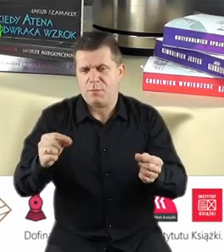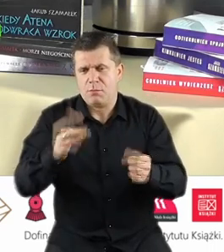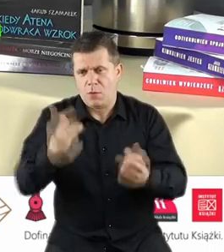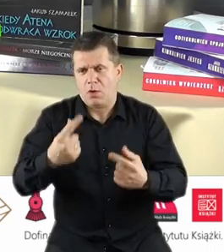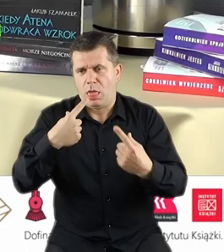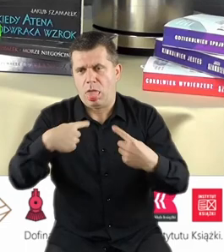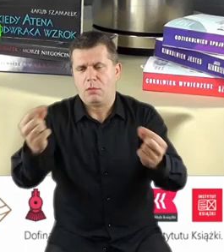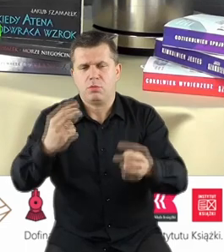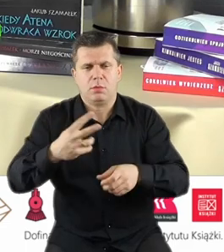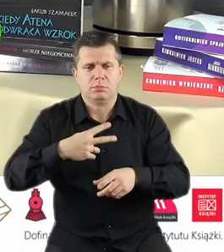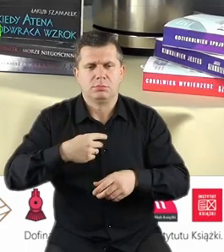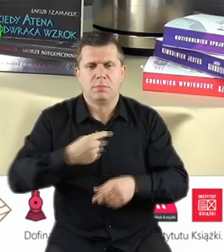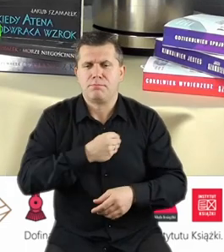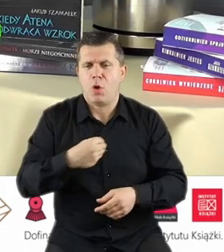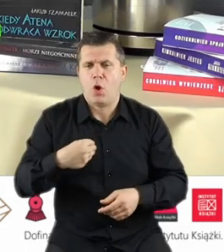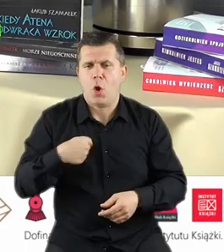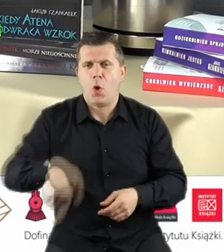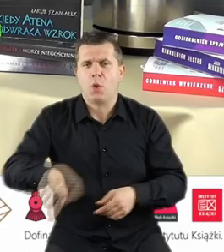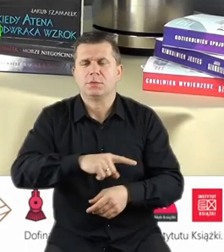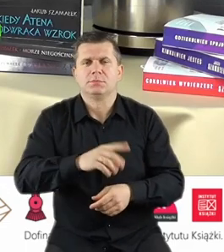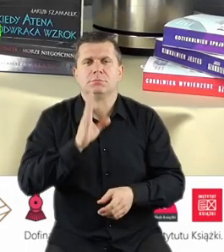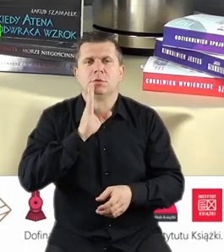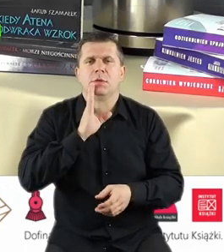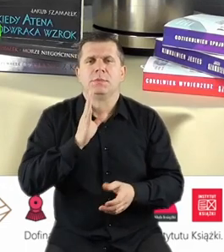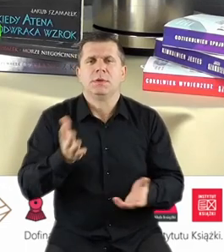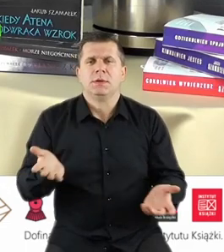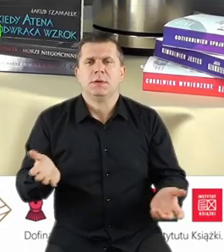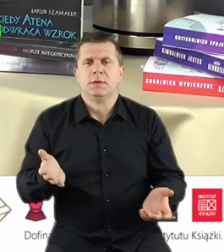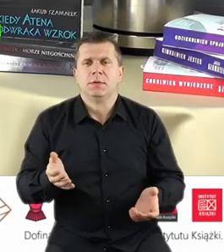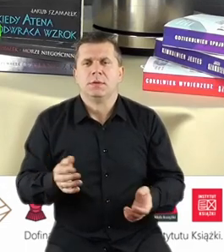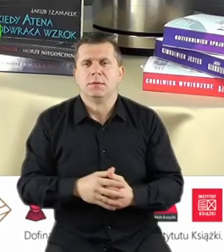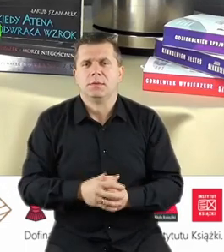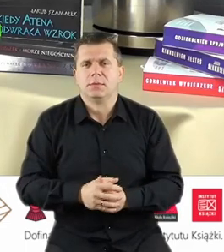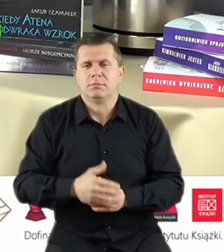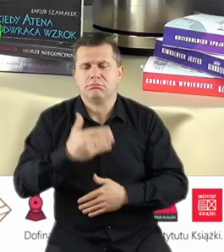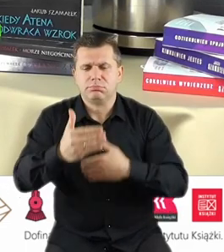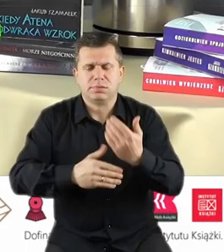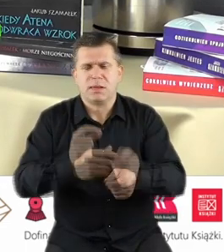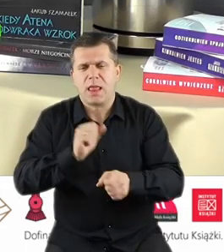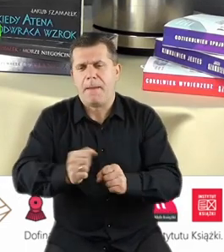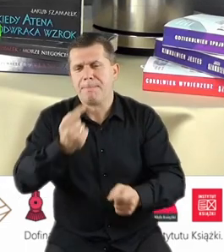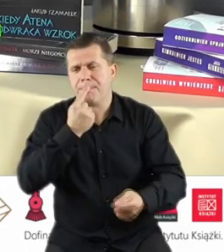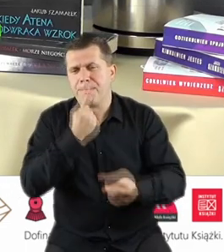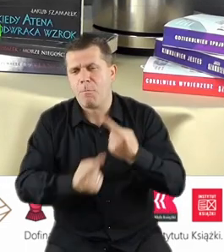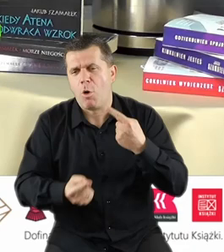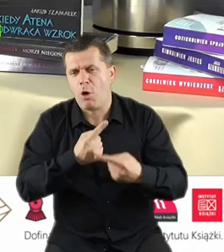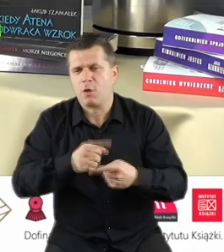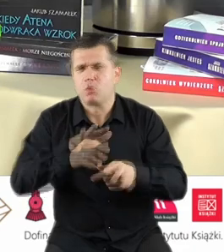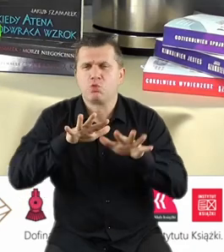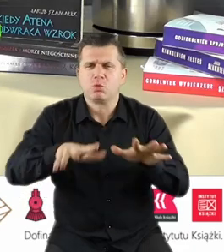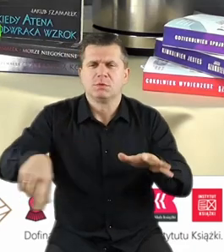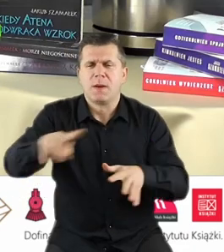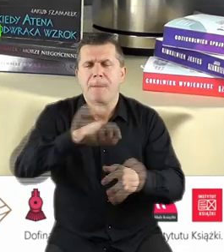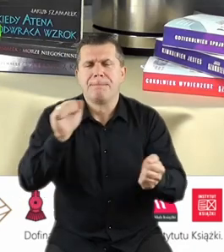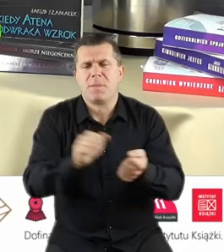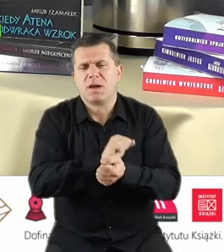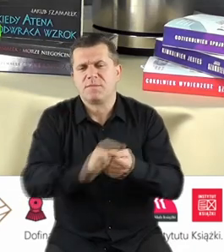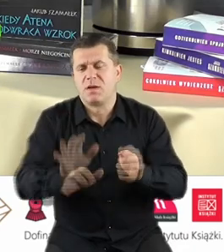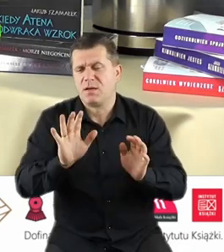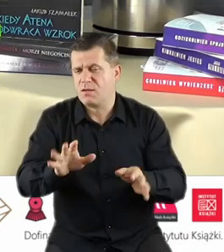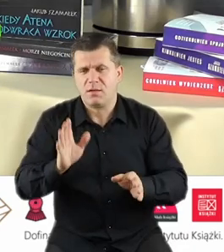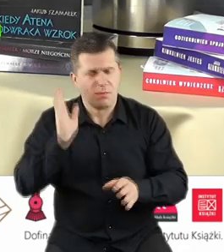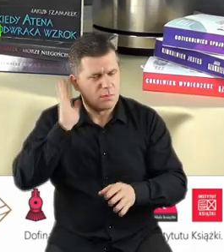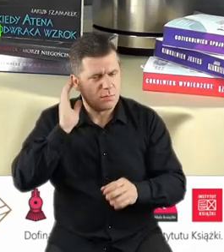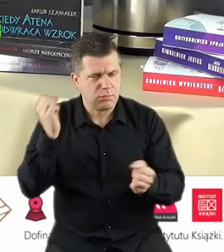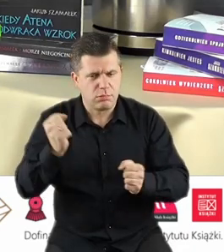oczywiście Polska nie jest pępkiem świata i jakby nie tu się toczą wielkie geopolityczne bitwy, bo to raczej Amerykanie, jak